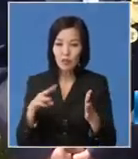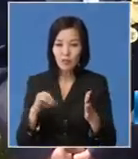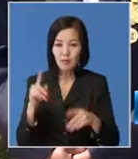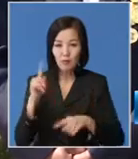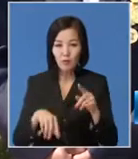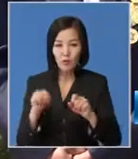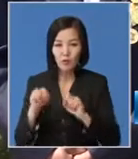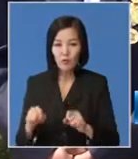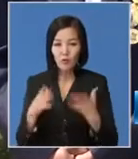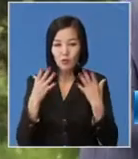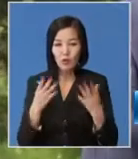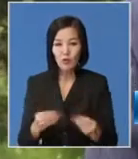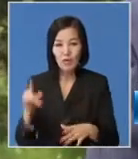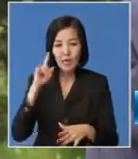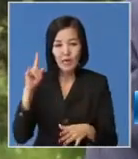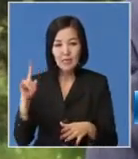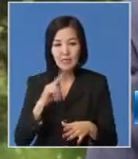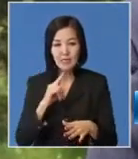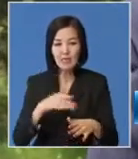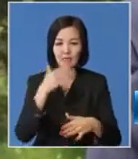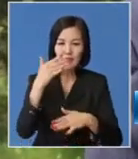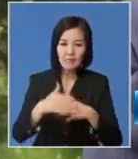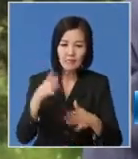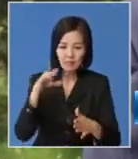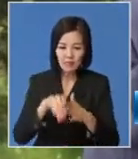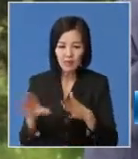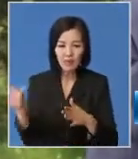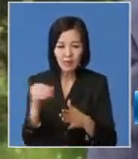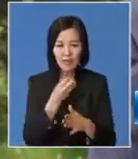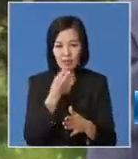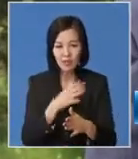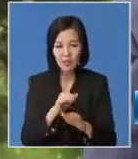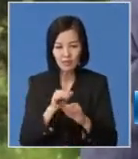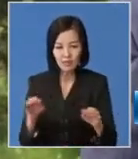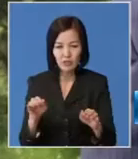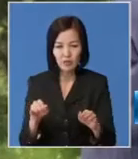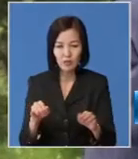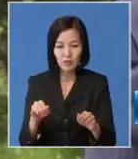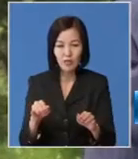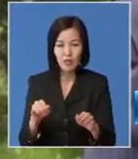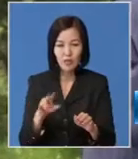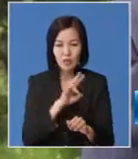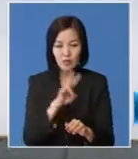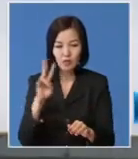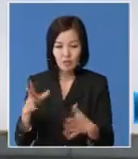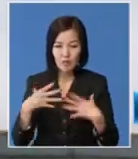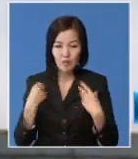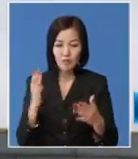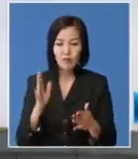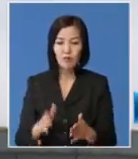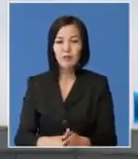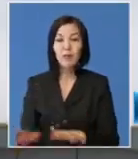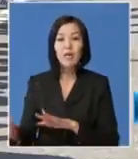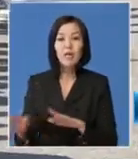күні. Қазақстанымыздың сырты тыныш, іші ырыс болсын, елбасымыз аман есен болсын. Шара соңы